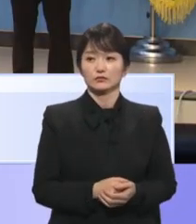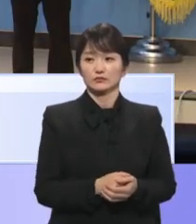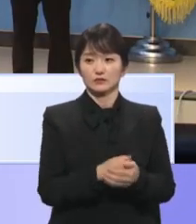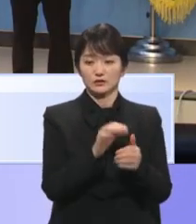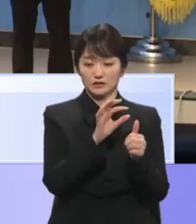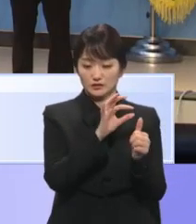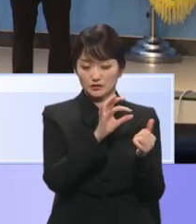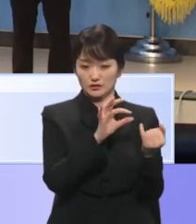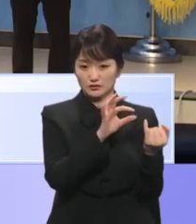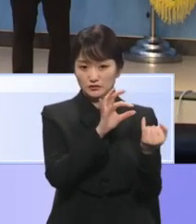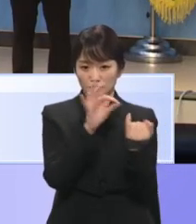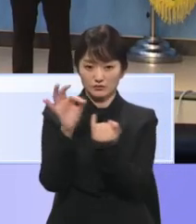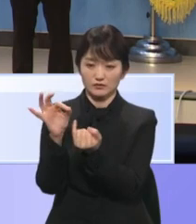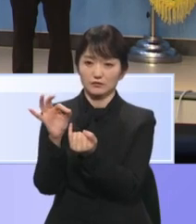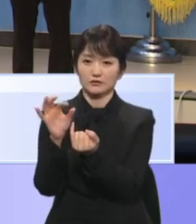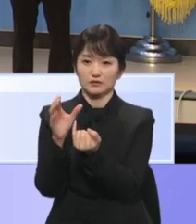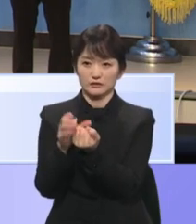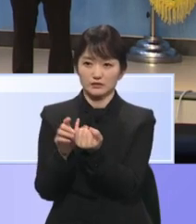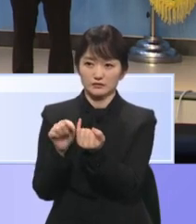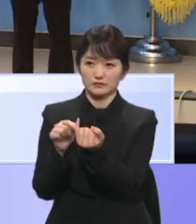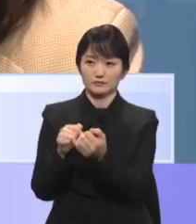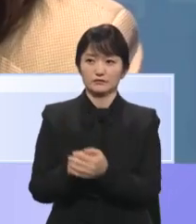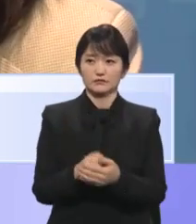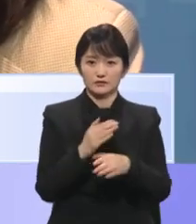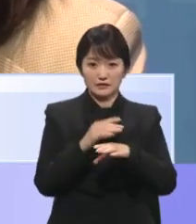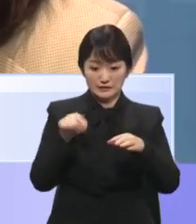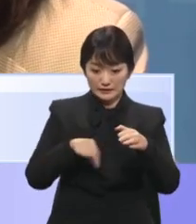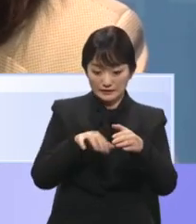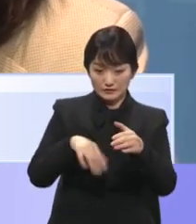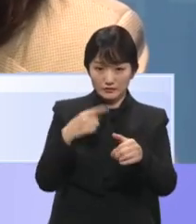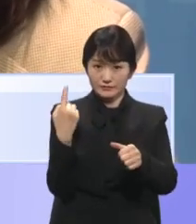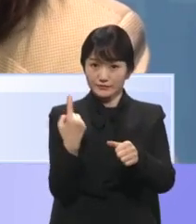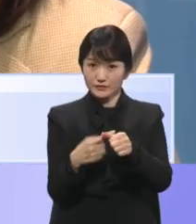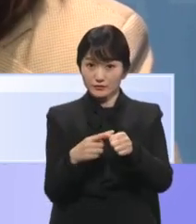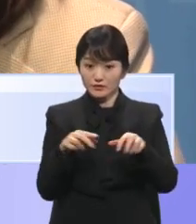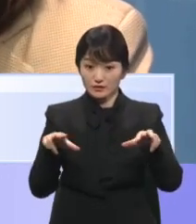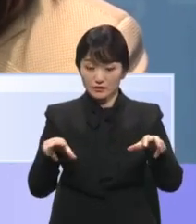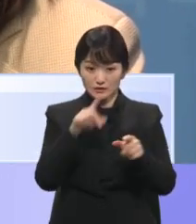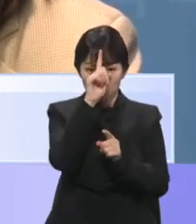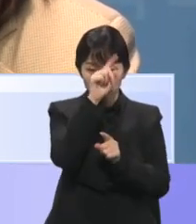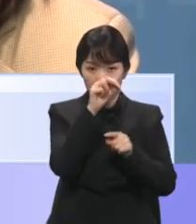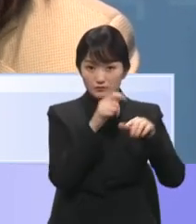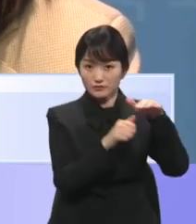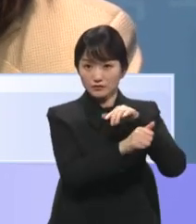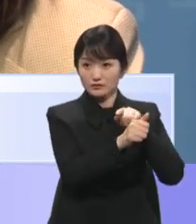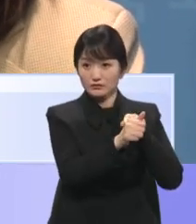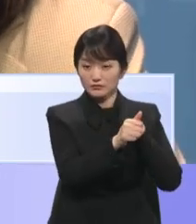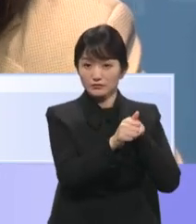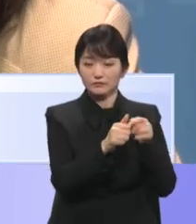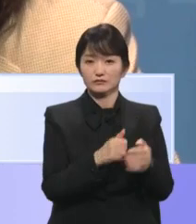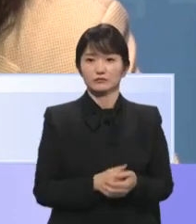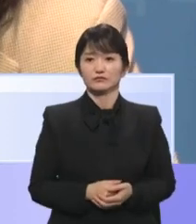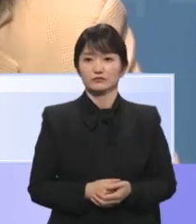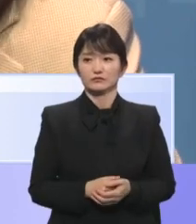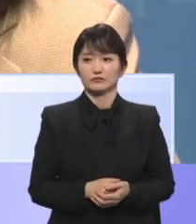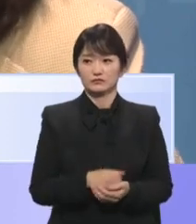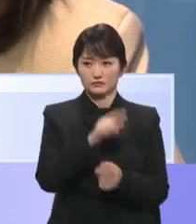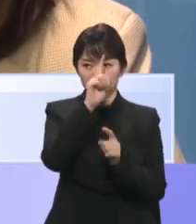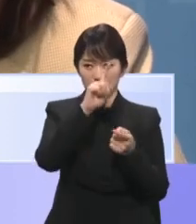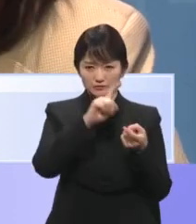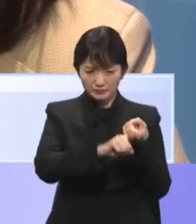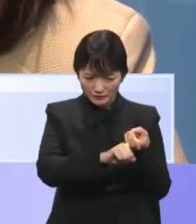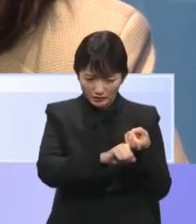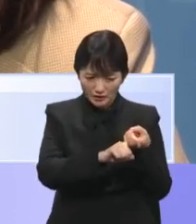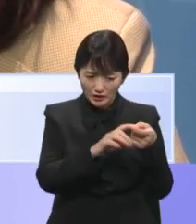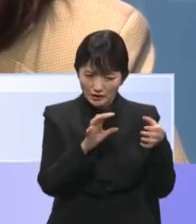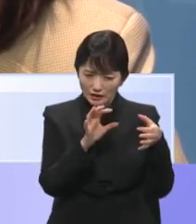거기다 이제 당내에서 상당히 좀 많은 비판을 받다가 이제 이제 와서 또 이재명 대표에 대해서 또 소위 말한 치명과 같은 이런 행태를